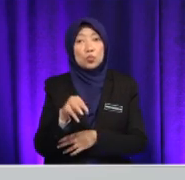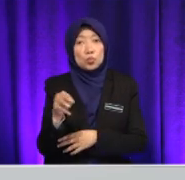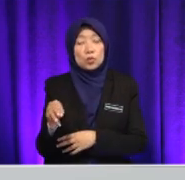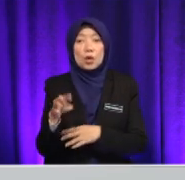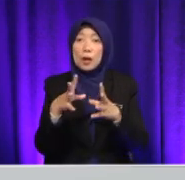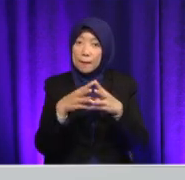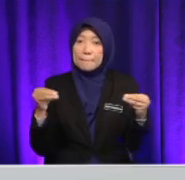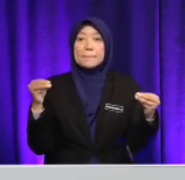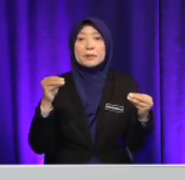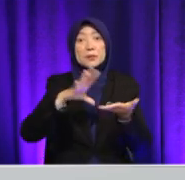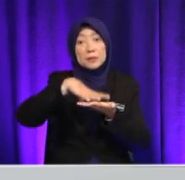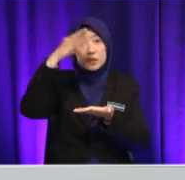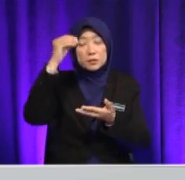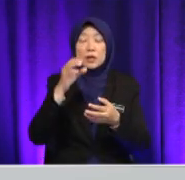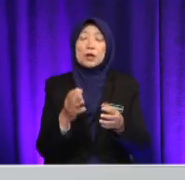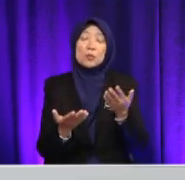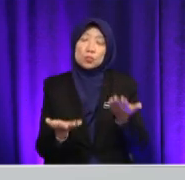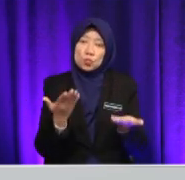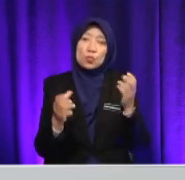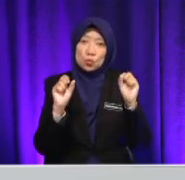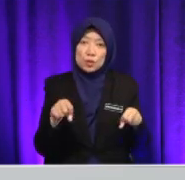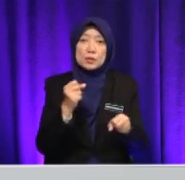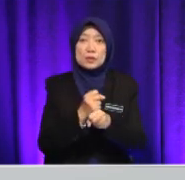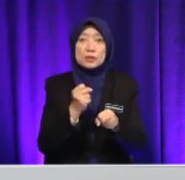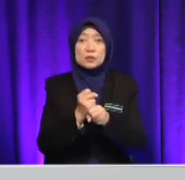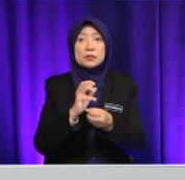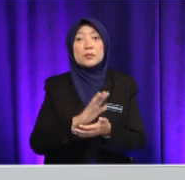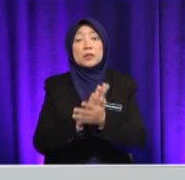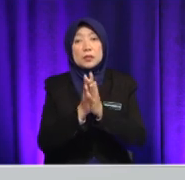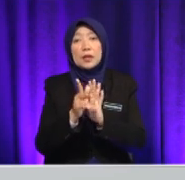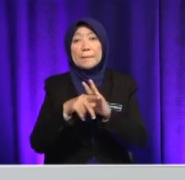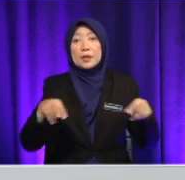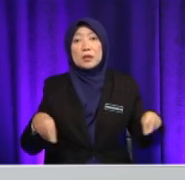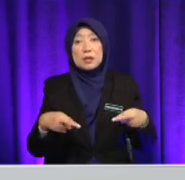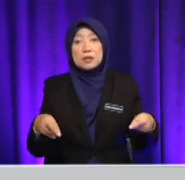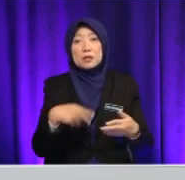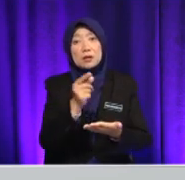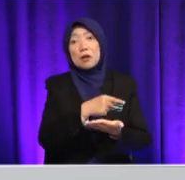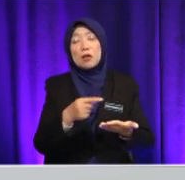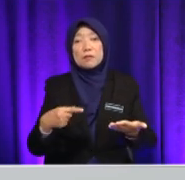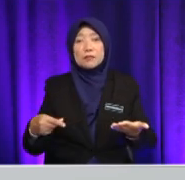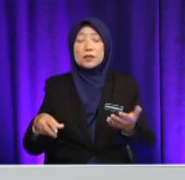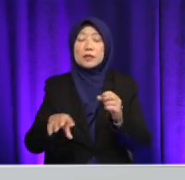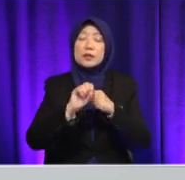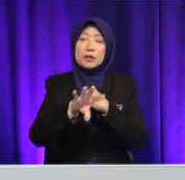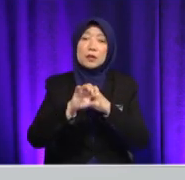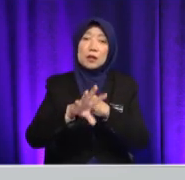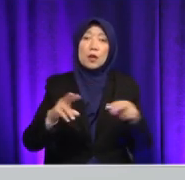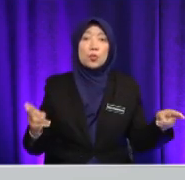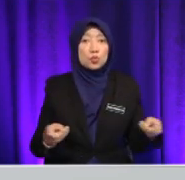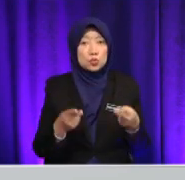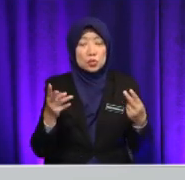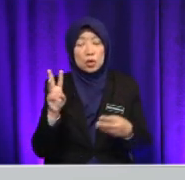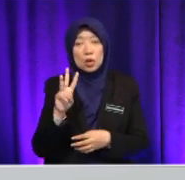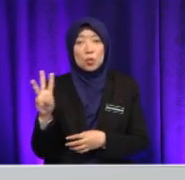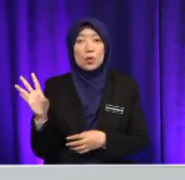Habis belajar Mungkin dia boleh menjadi pre-ografi eh bekerja dalam bidang periklanan Oke Usahawan dan juga boleh